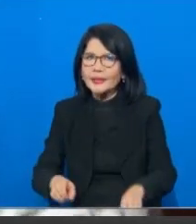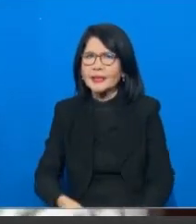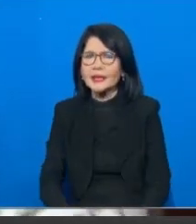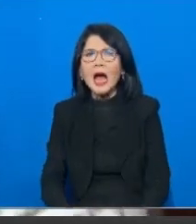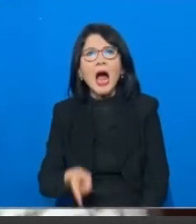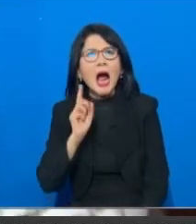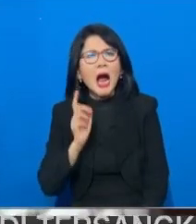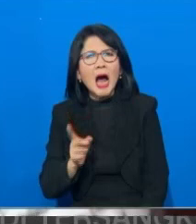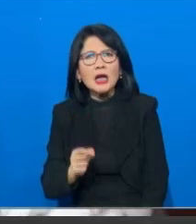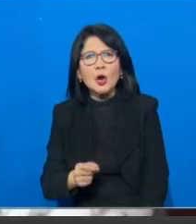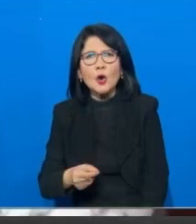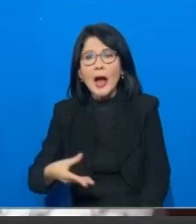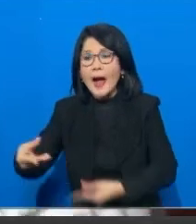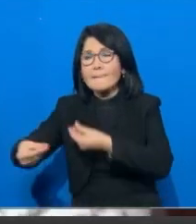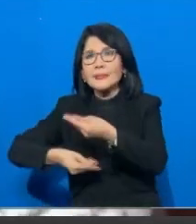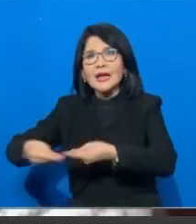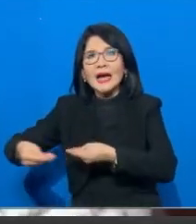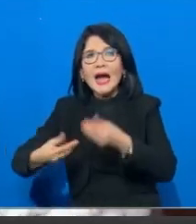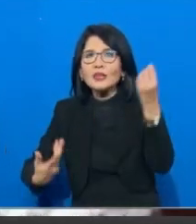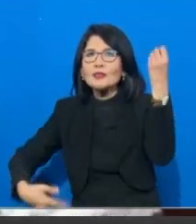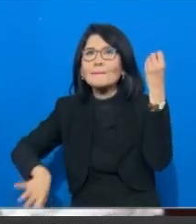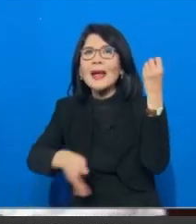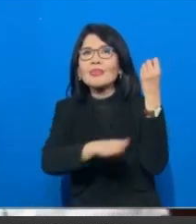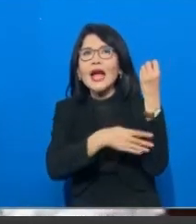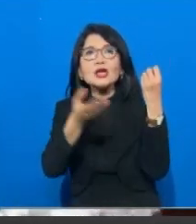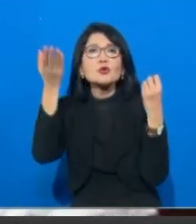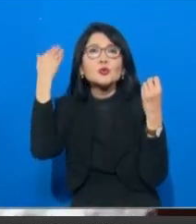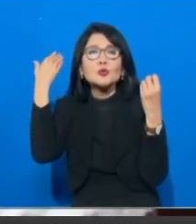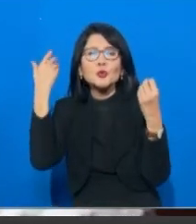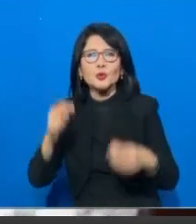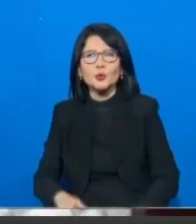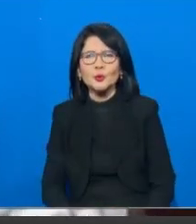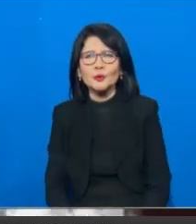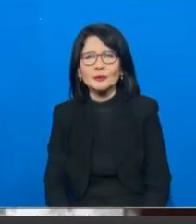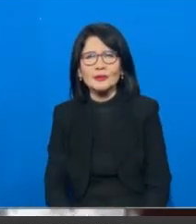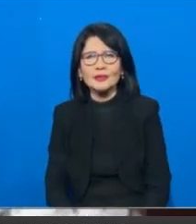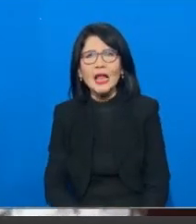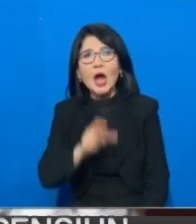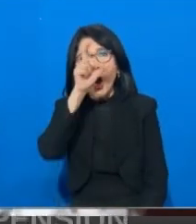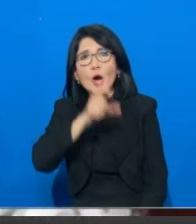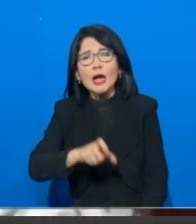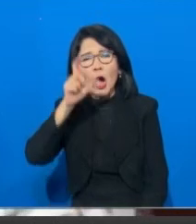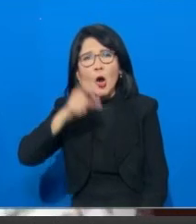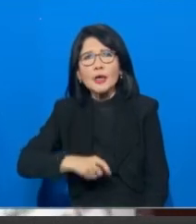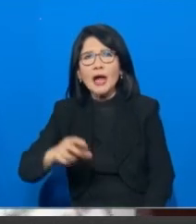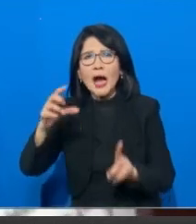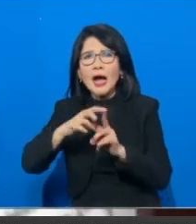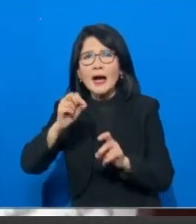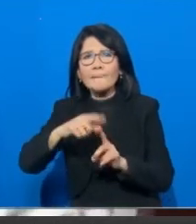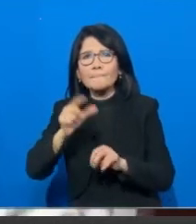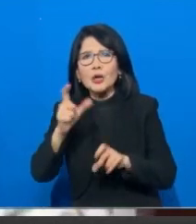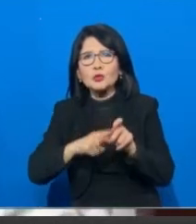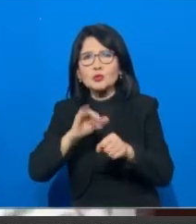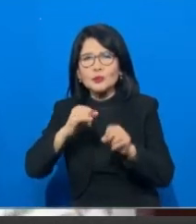bahwa perdagangan adanya di pinggir pantai, jadi catatannya orang Portugis itu adalah kota yang disebut adalah